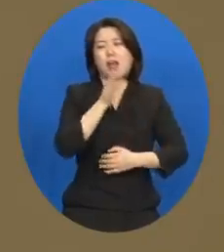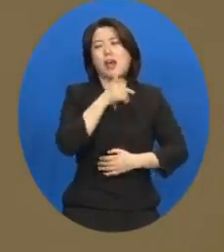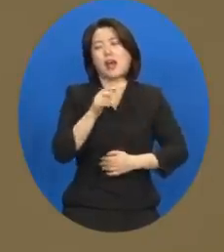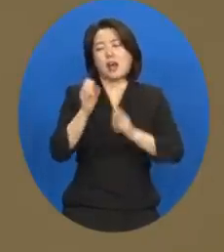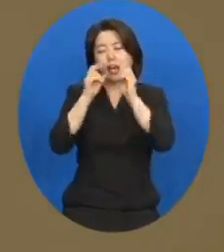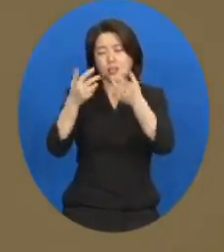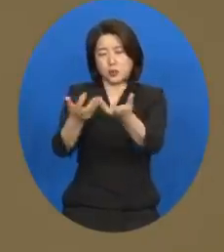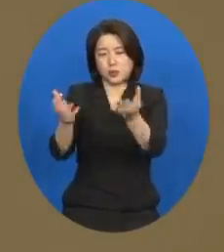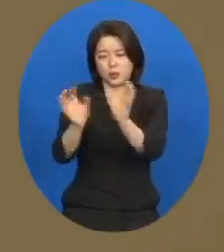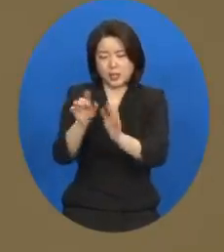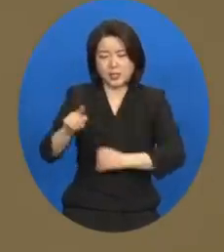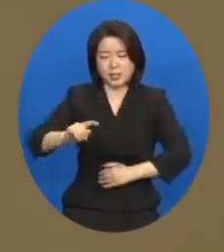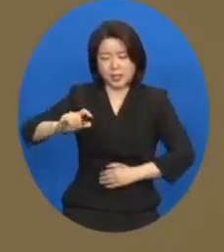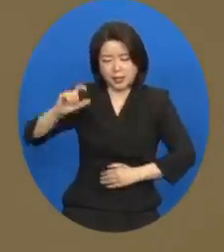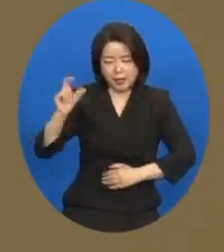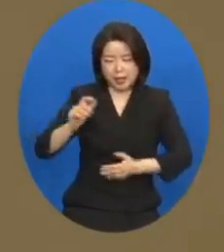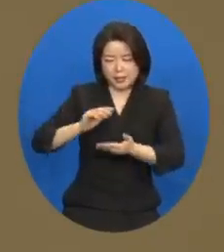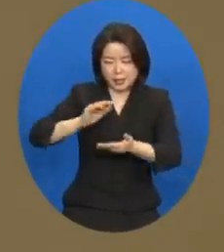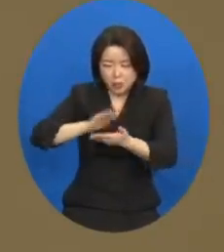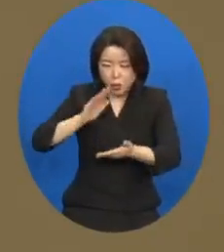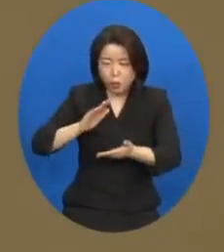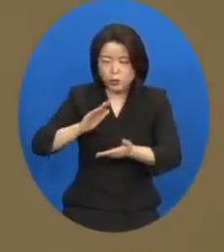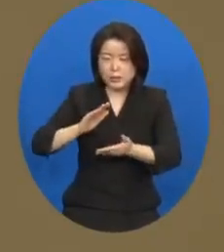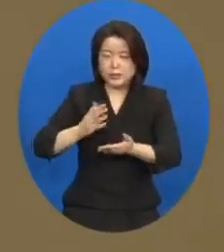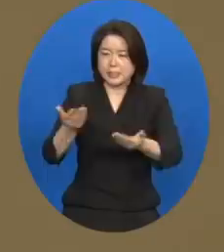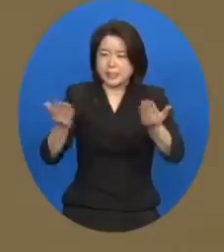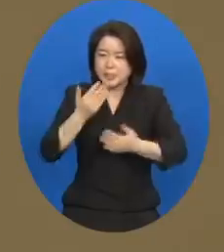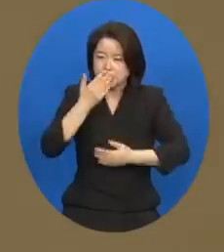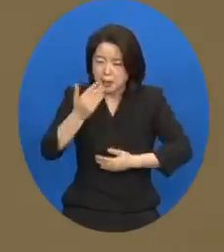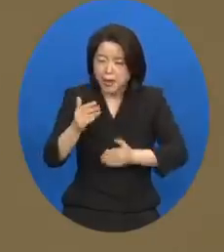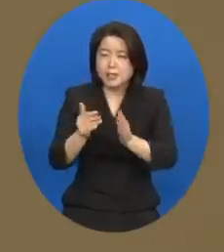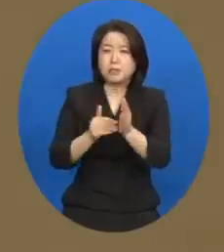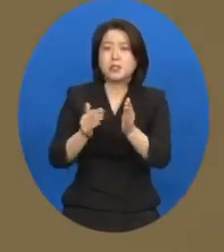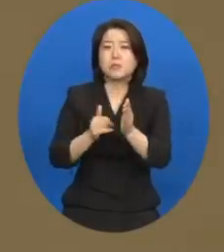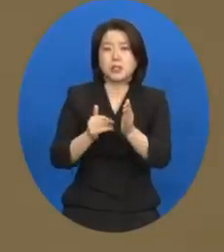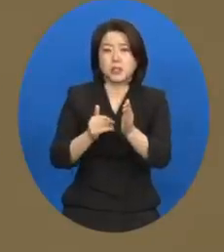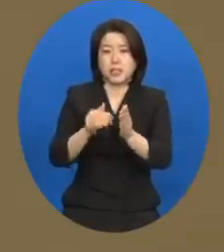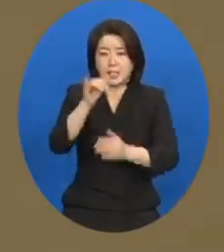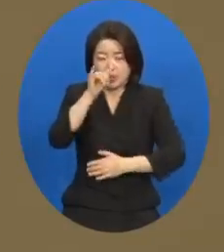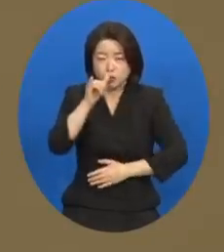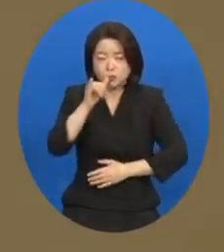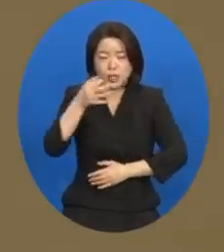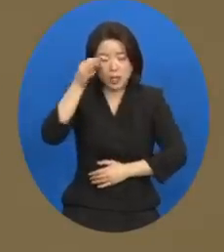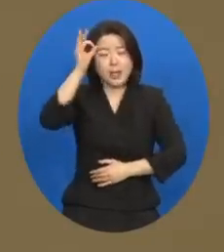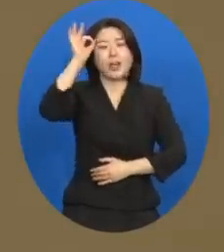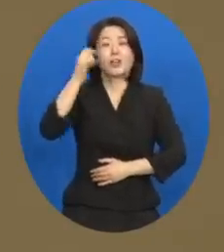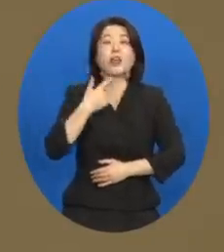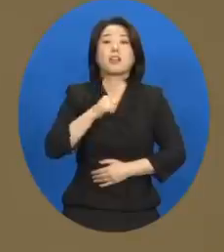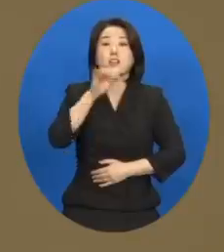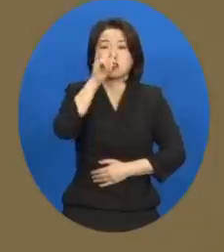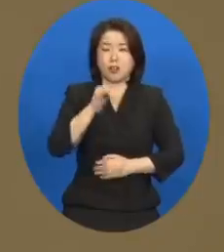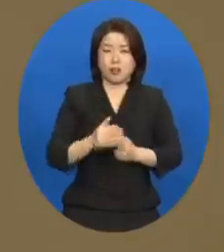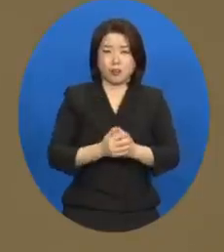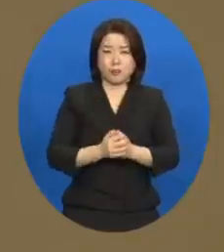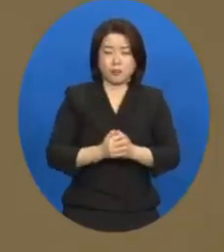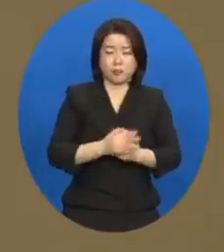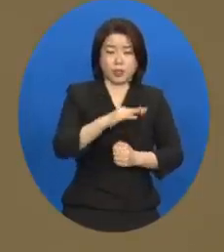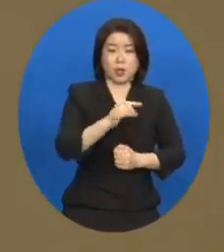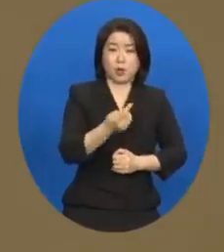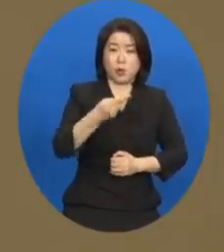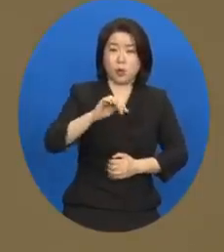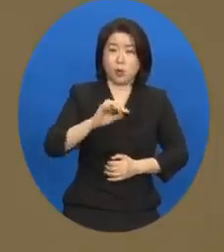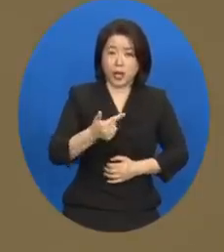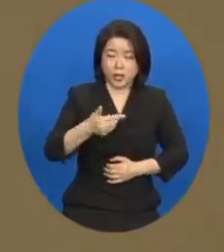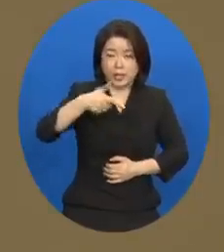그렇게 강력한 사역을 하는 비밀이었구나 하는 걸 깨달았어요. 그 로렌 커닝햄 목사님이